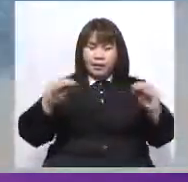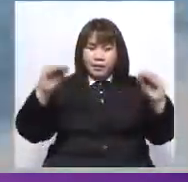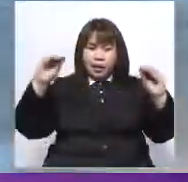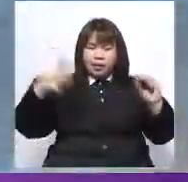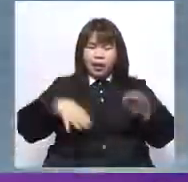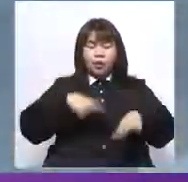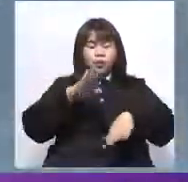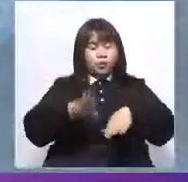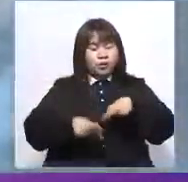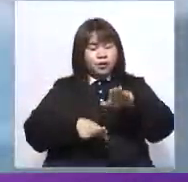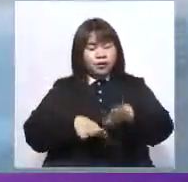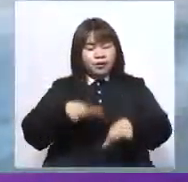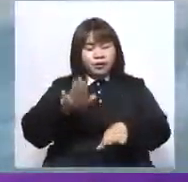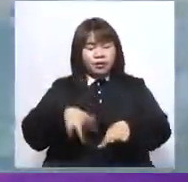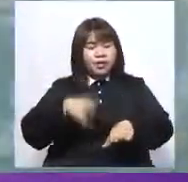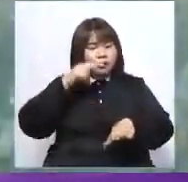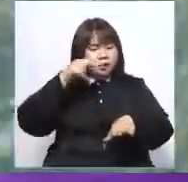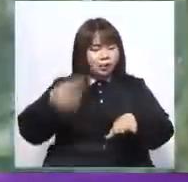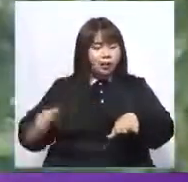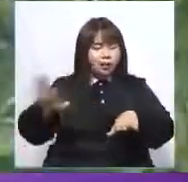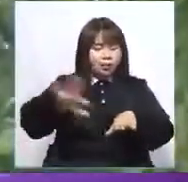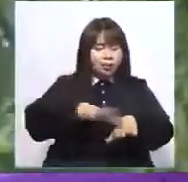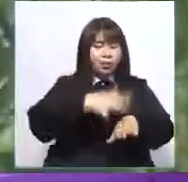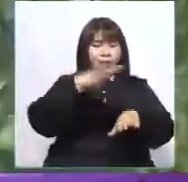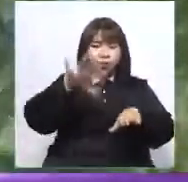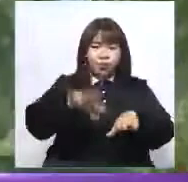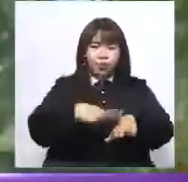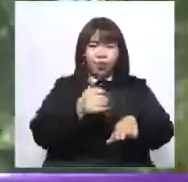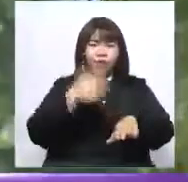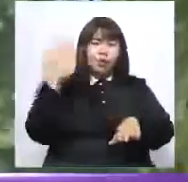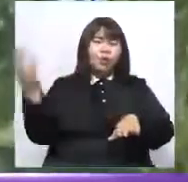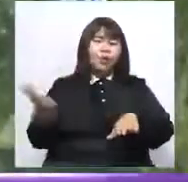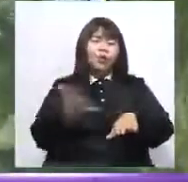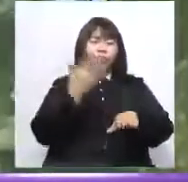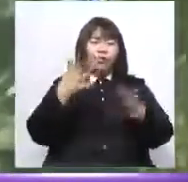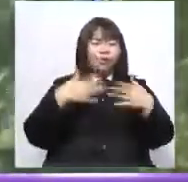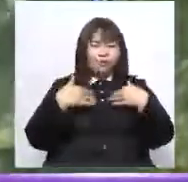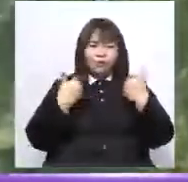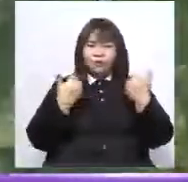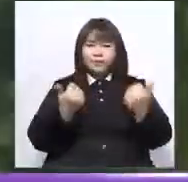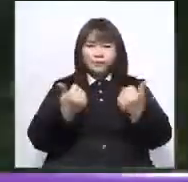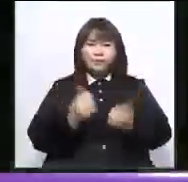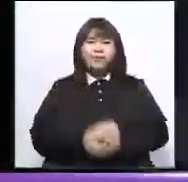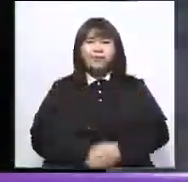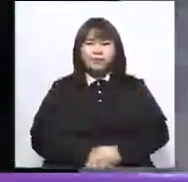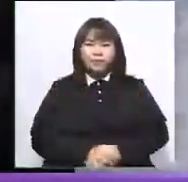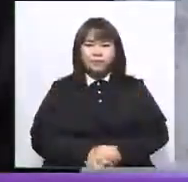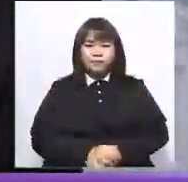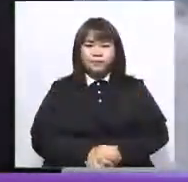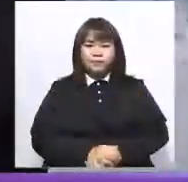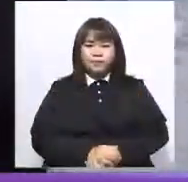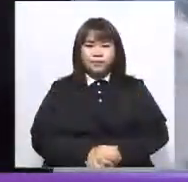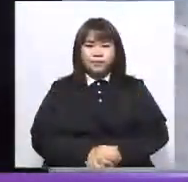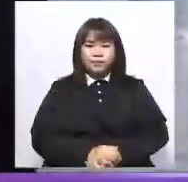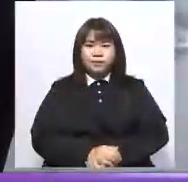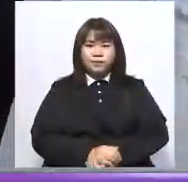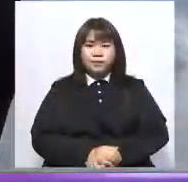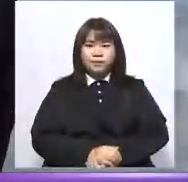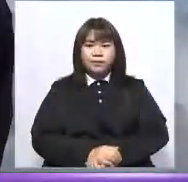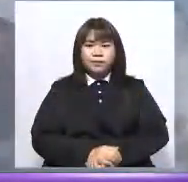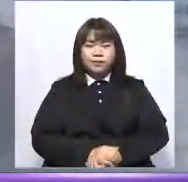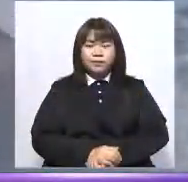าเหยียบทรายให้น้ำทะเลได้สัมผัสผิวหนังพร้อมกับรับลมก็ฟินไปอีกรูปแบบหนึ่งครับ